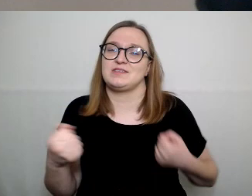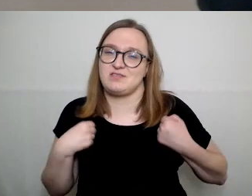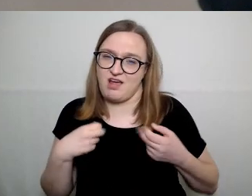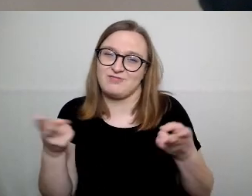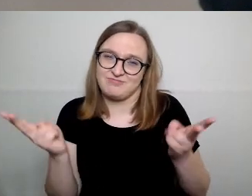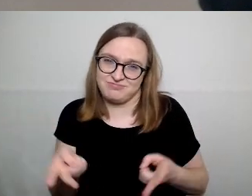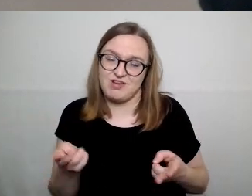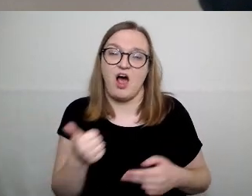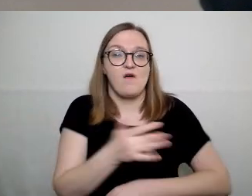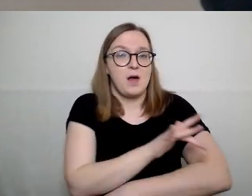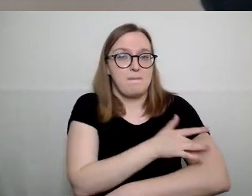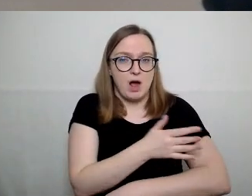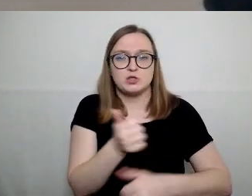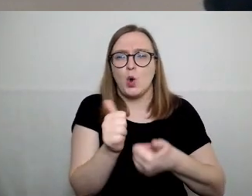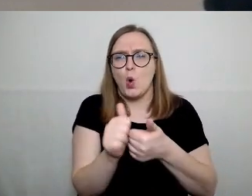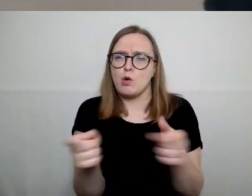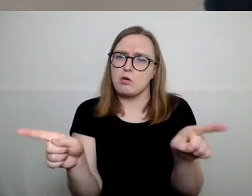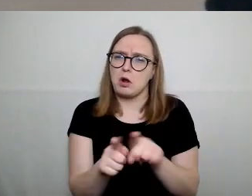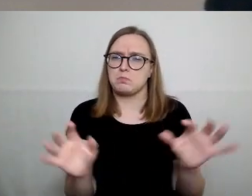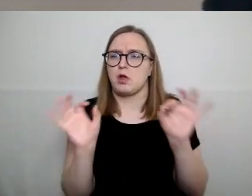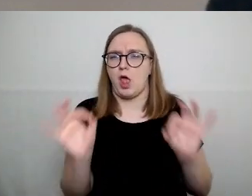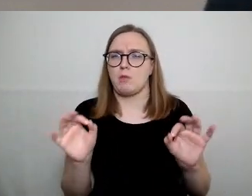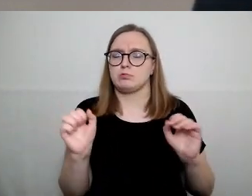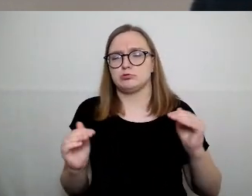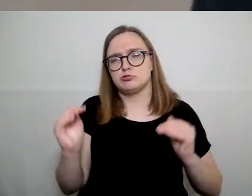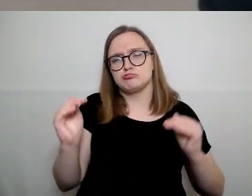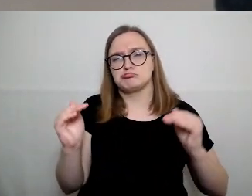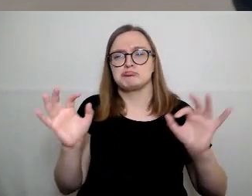paslaugos būtų konkurencingos ir, sakykime, kad atsirastų kažkokių tai naujų,